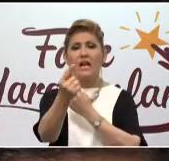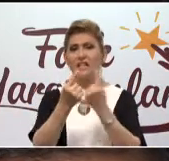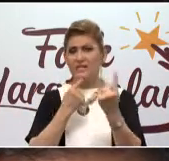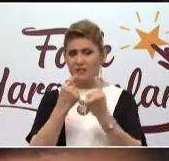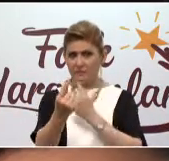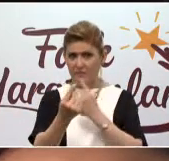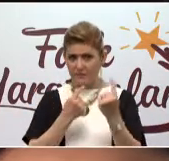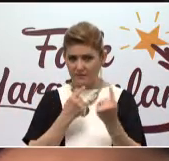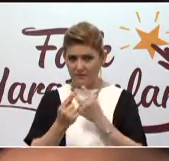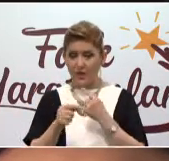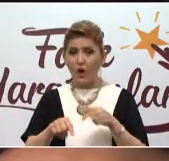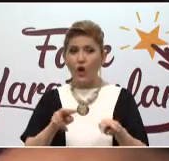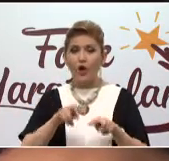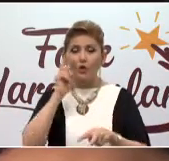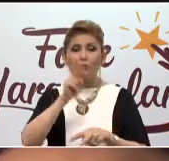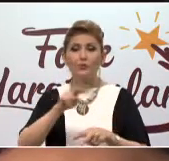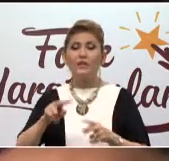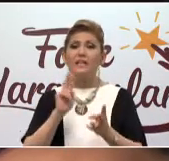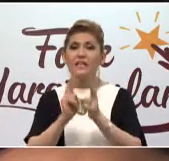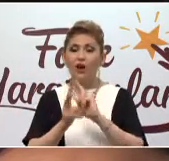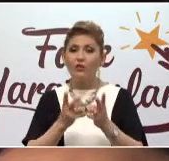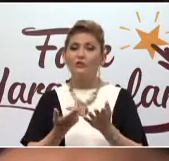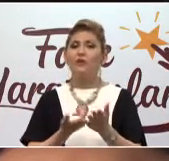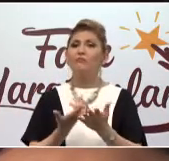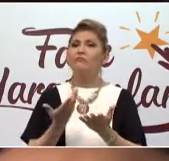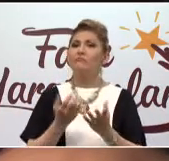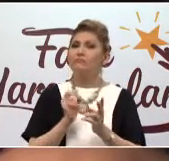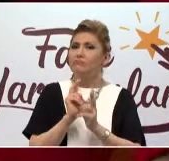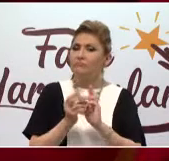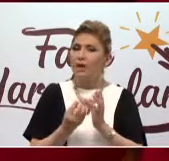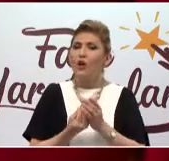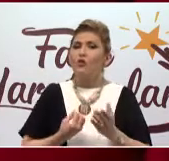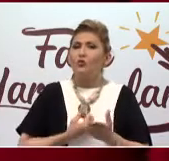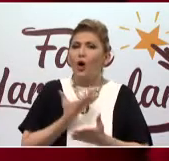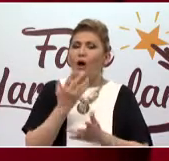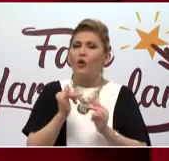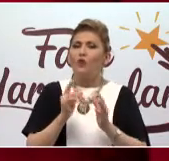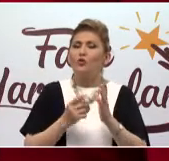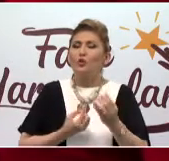alıyoruz. Ve müze tiyatroları, dramatizasyonlar,